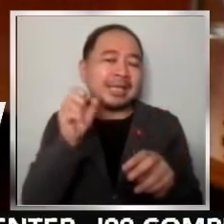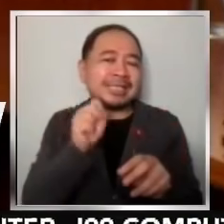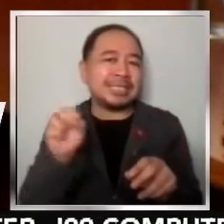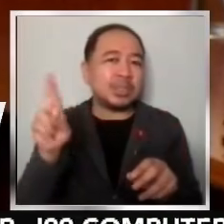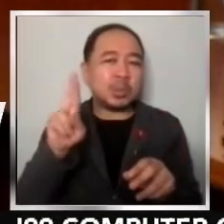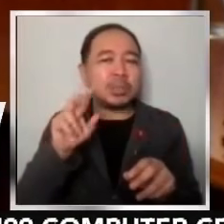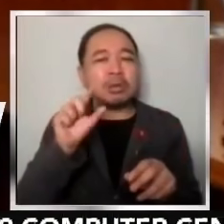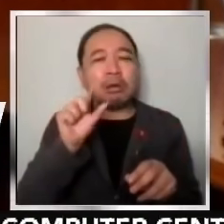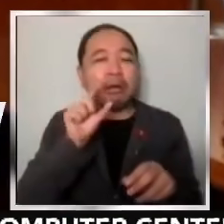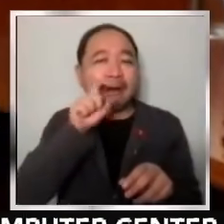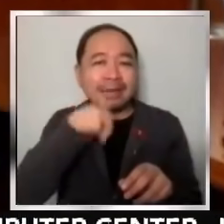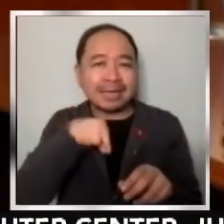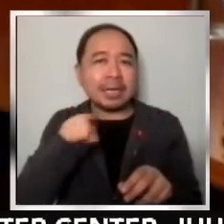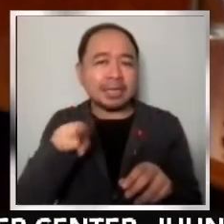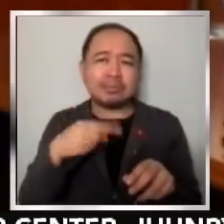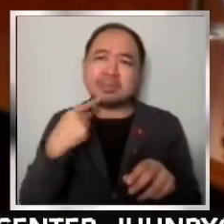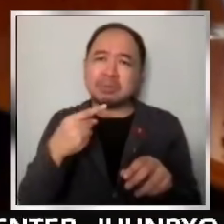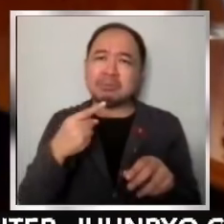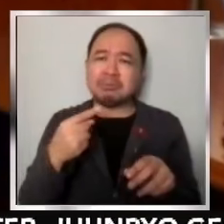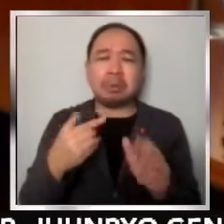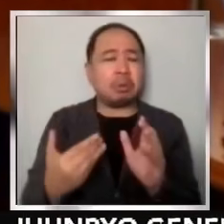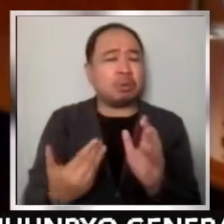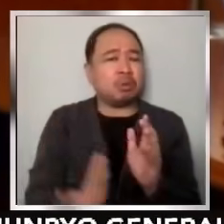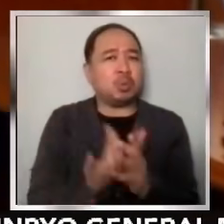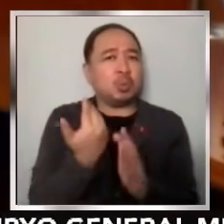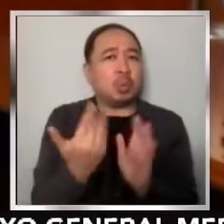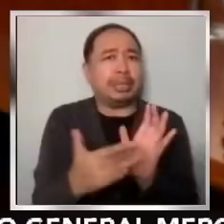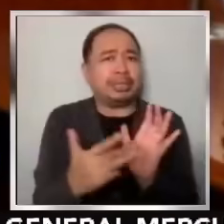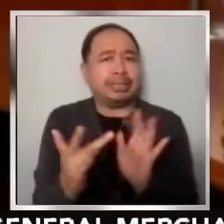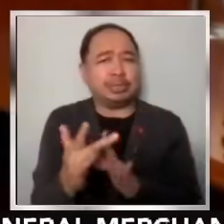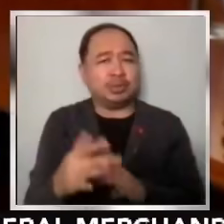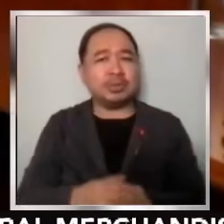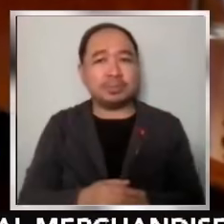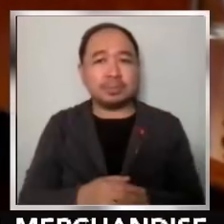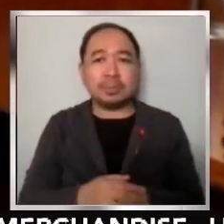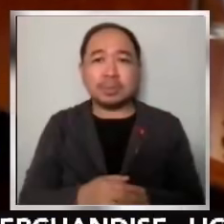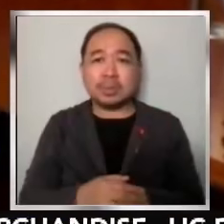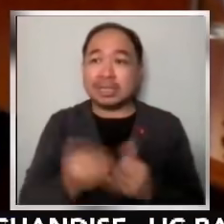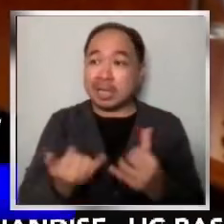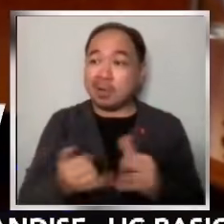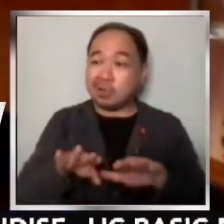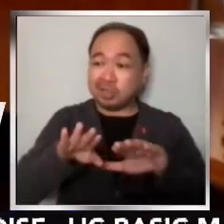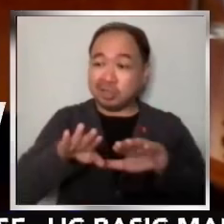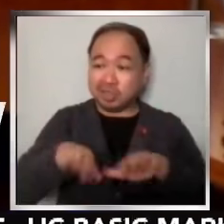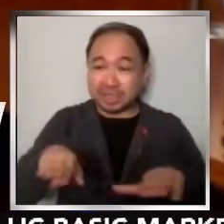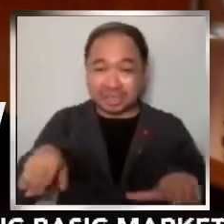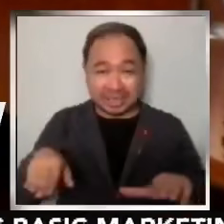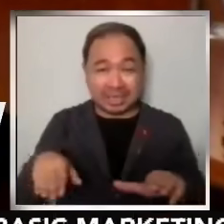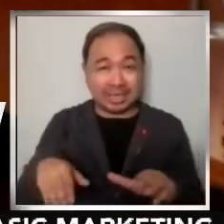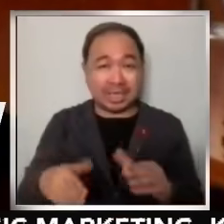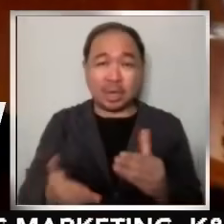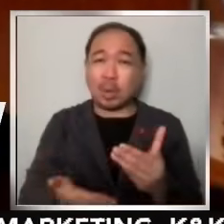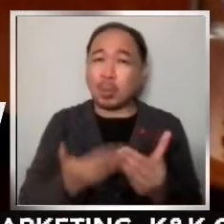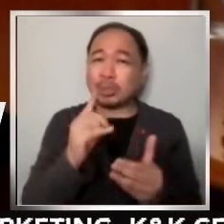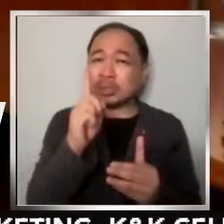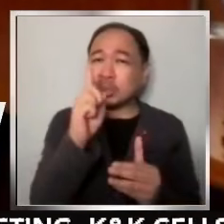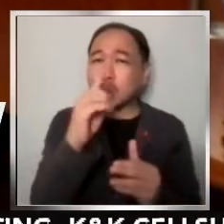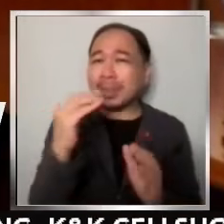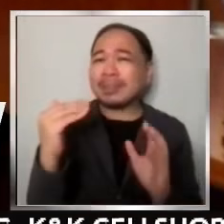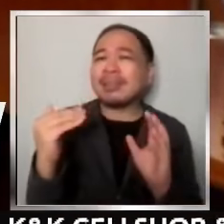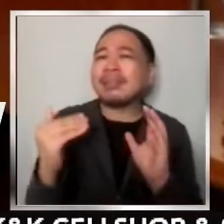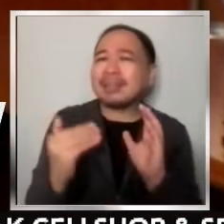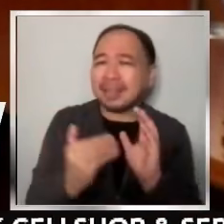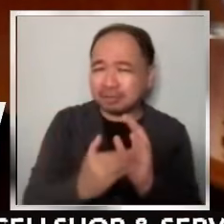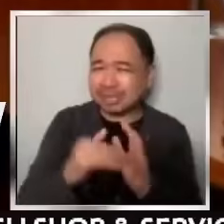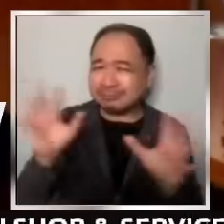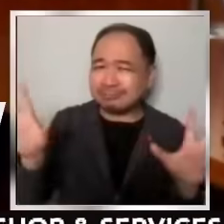Ang pinag-uusapan nating mga bata ay higit sa 1,000 kabataan na nasa kamay ng